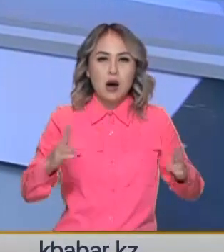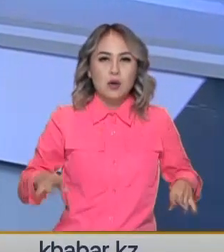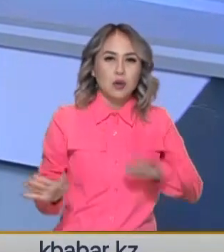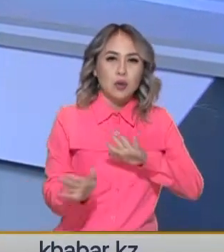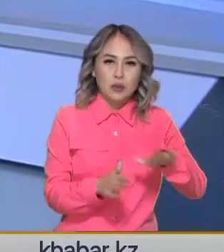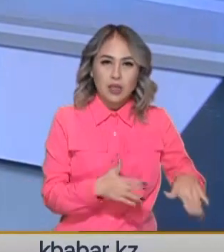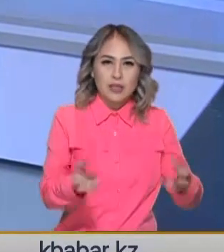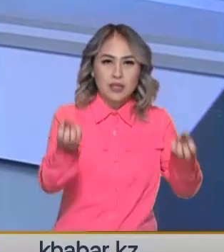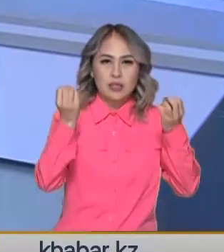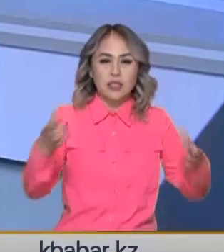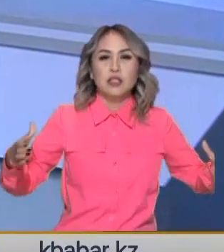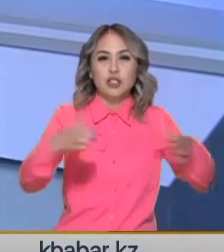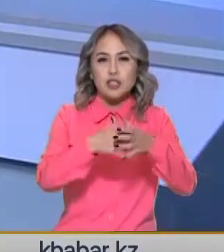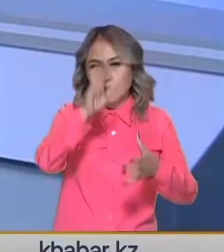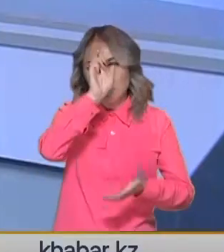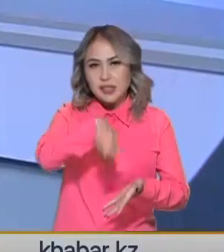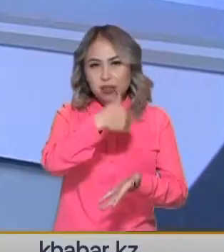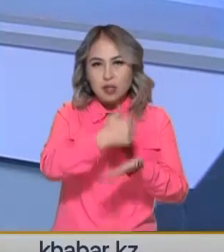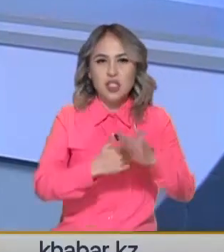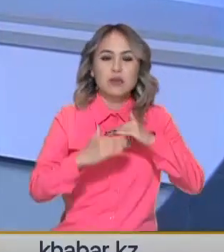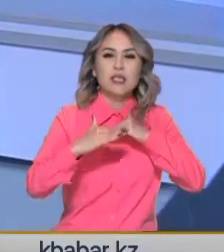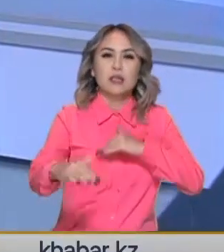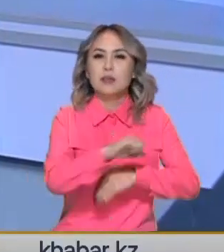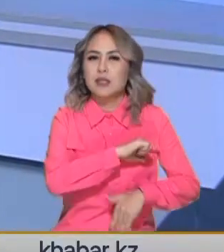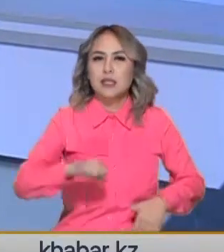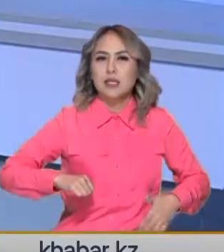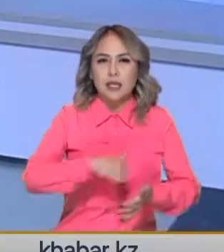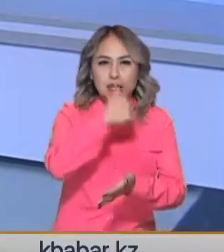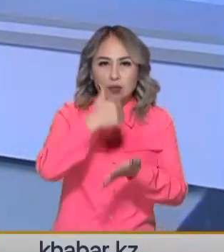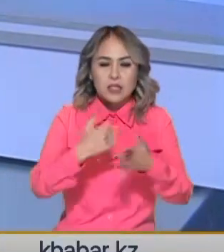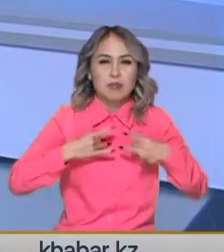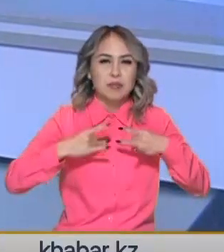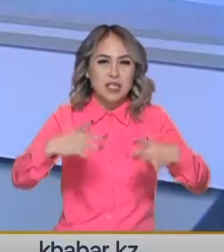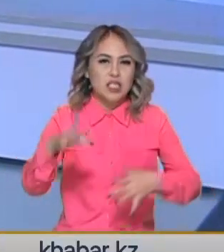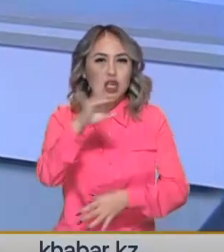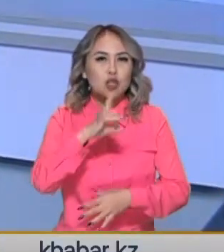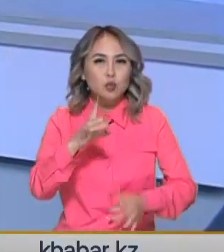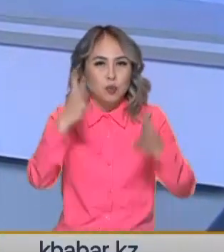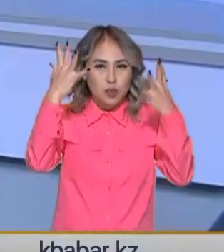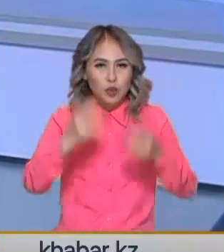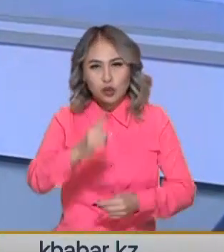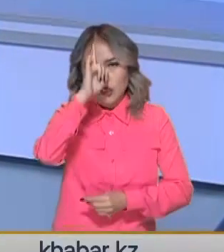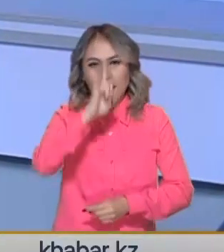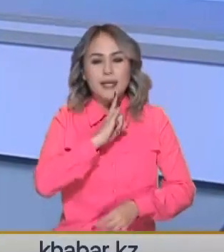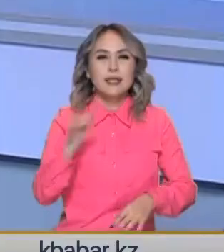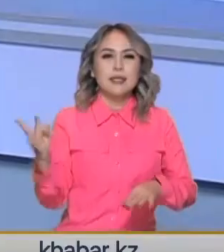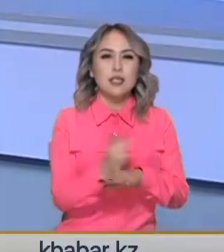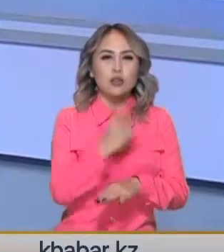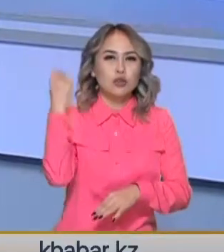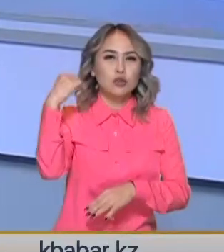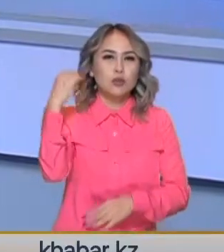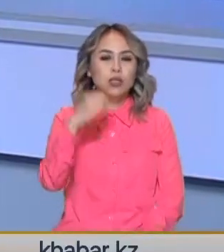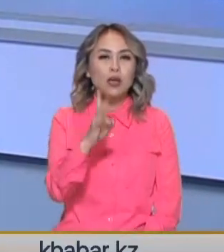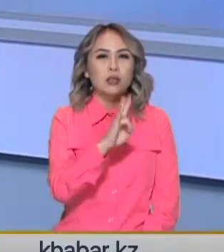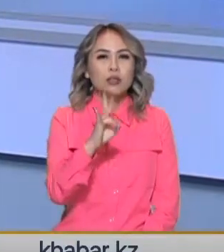марапаттады. Ақордада өткен салтанатты жиында мемлекет басшысы еліміздің ең басты мерекесі Республика күнінде